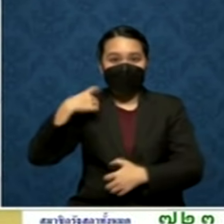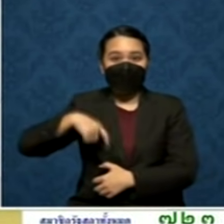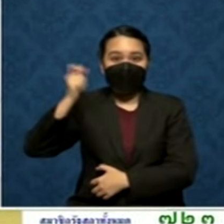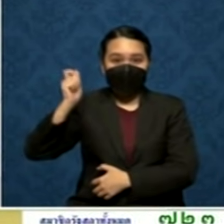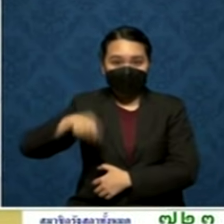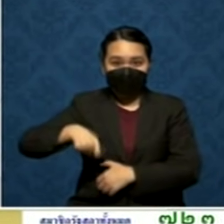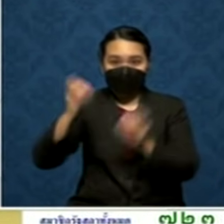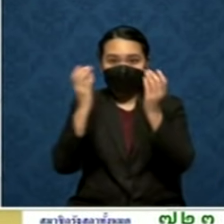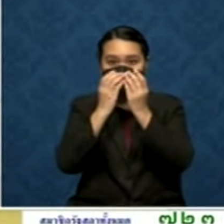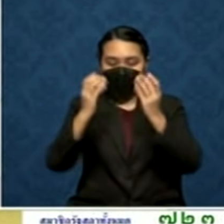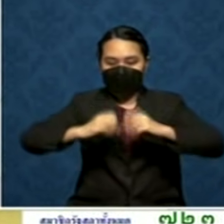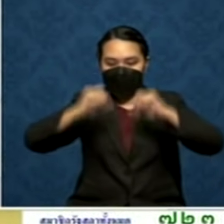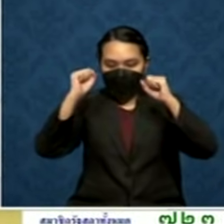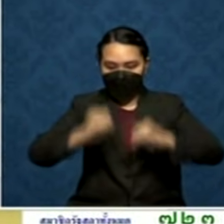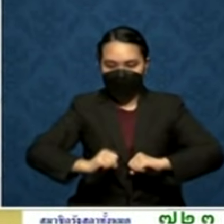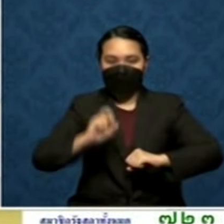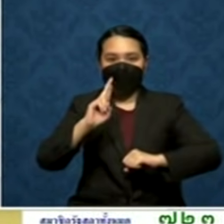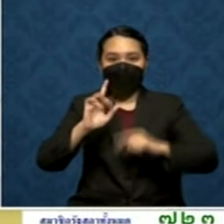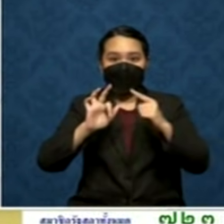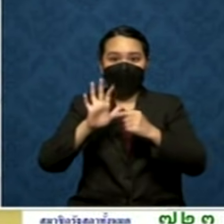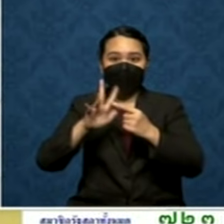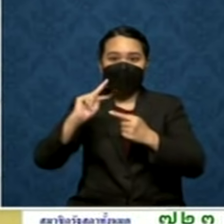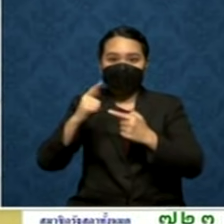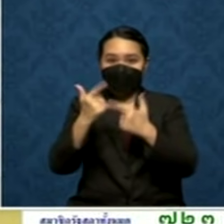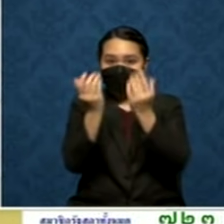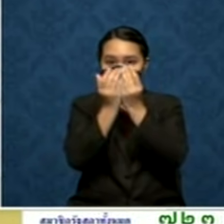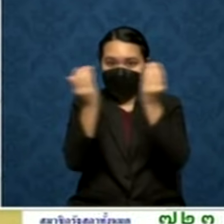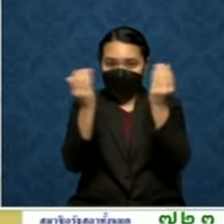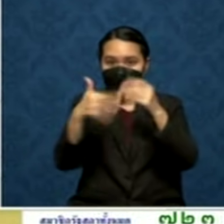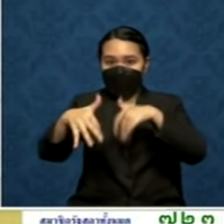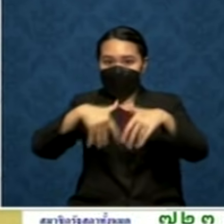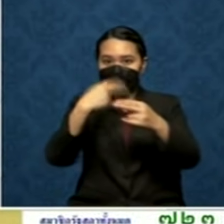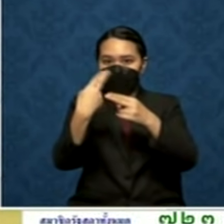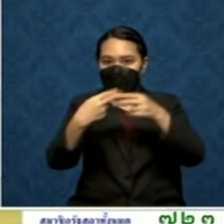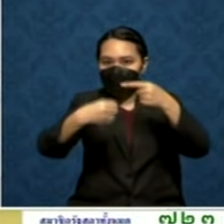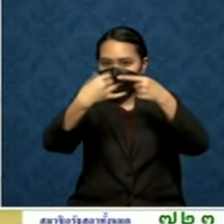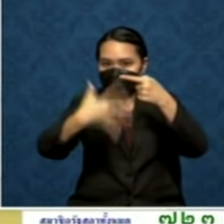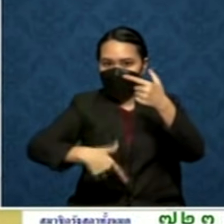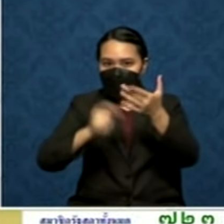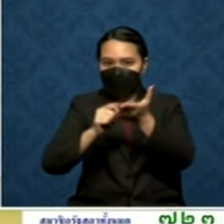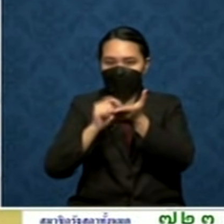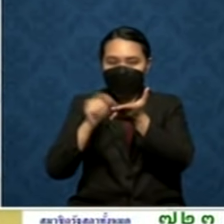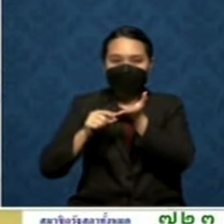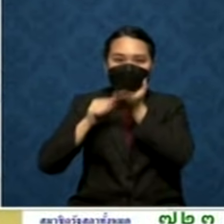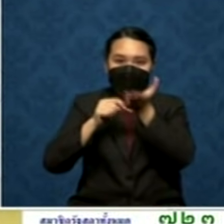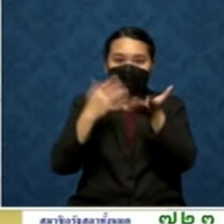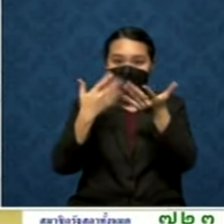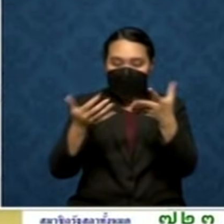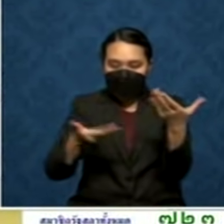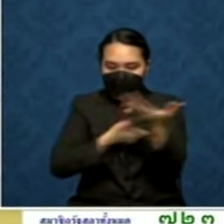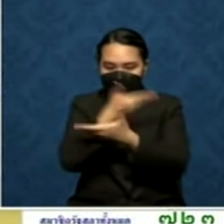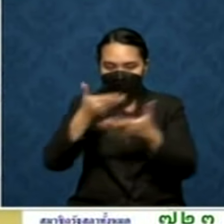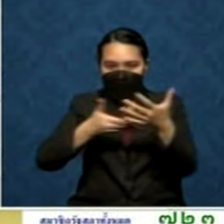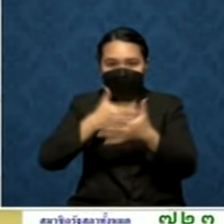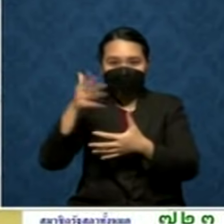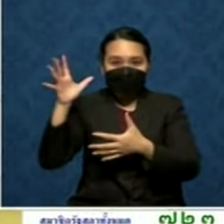ซึ่งร่างแก้ไขรัฐธรรมนูญที่ประชาชนเข้าชื่อมาให้พวกเราพิจารณาอยู่นั้นก็เสนอให้พิจารณาถึงที่มา